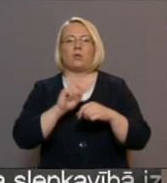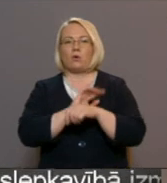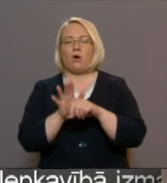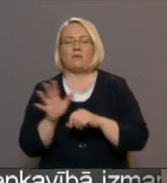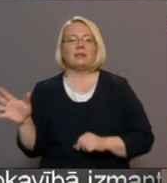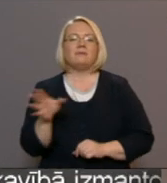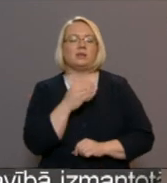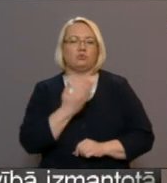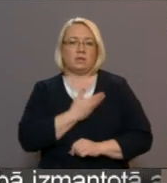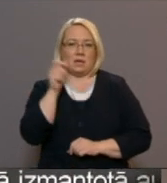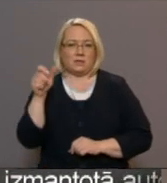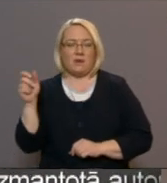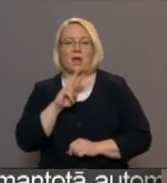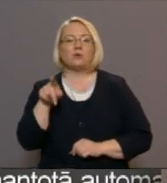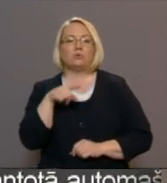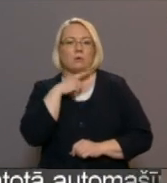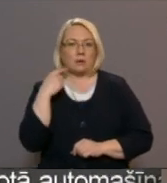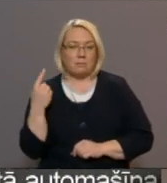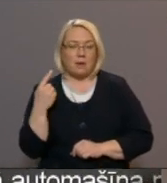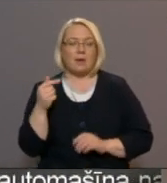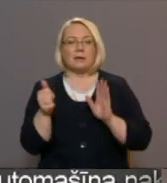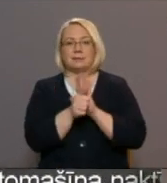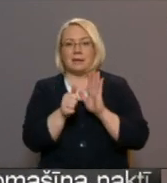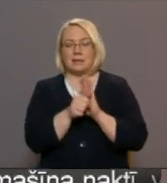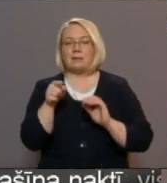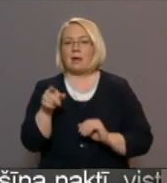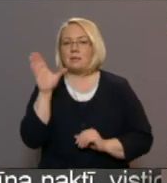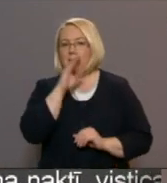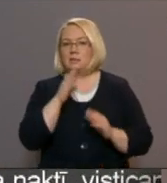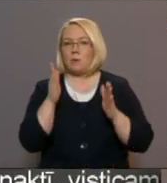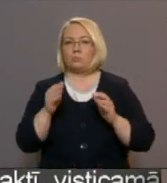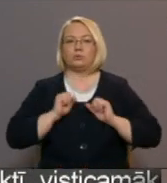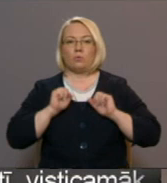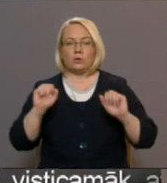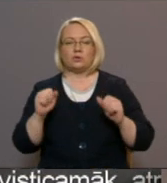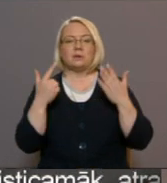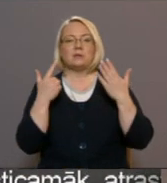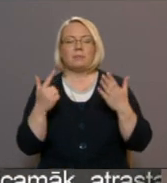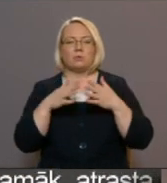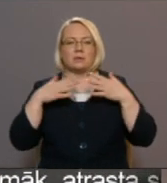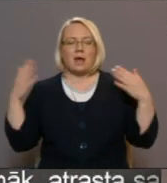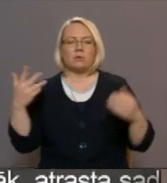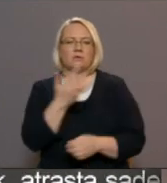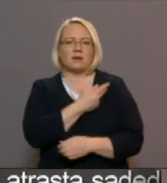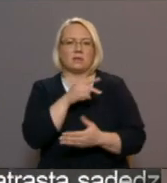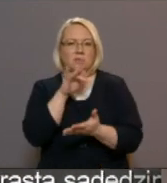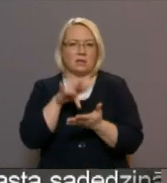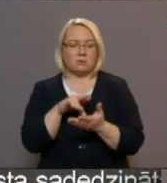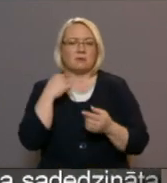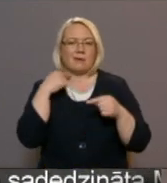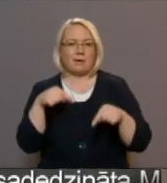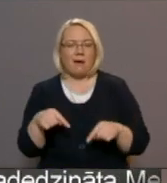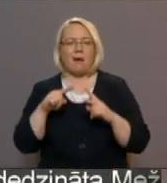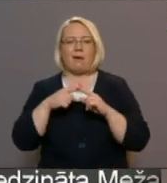COVID-19 visus iedzīvotājus, kuri to vēlas. Sestdien šāda iespēja būs nodrošināta 7 lielajos vakcinācijas centros